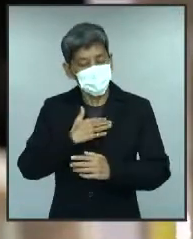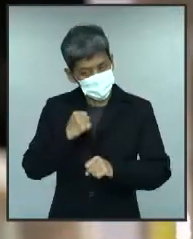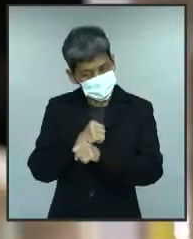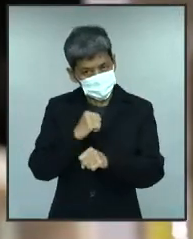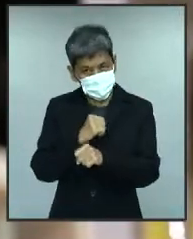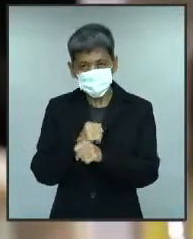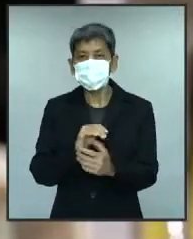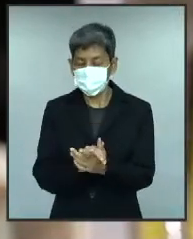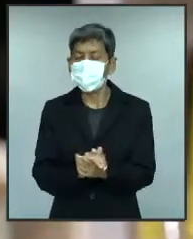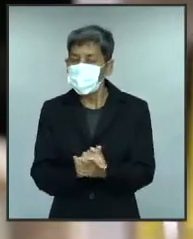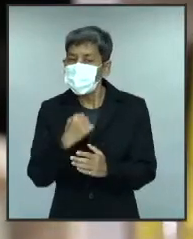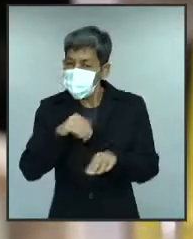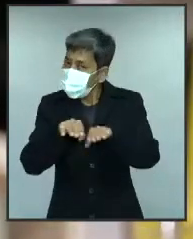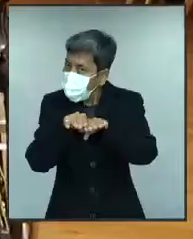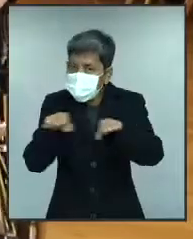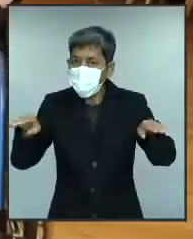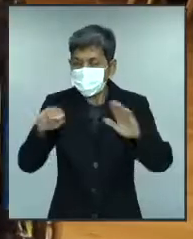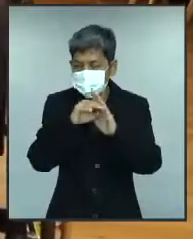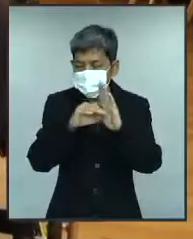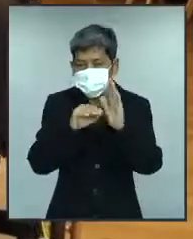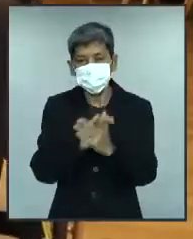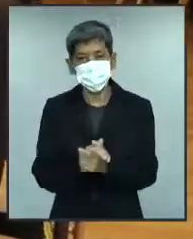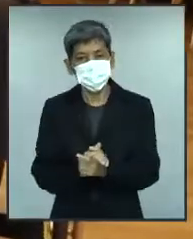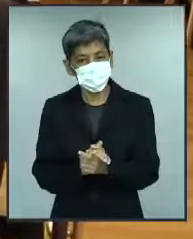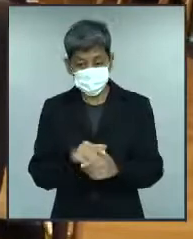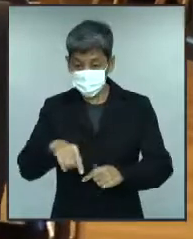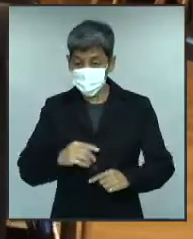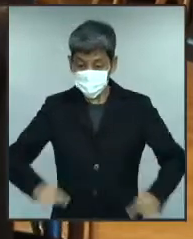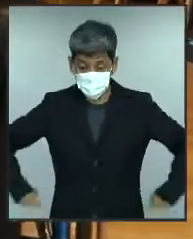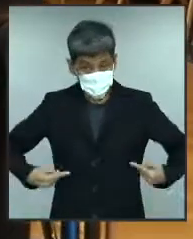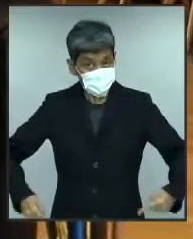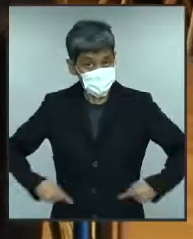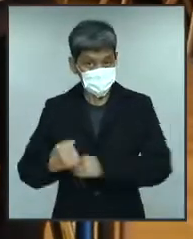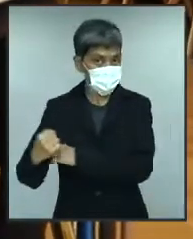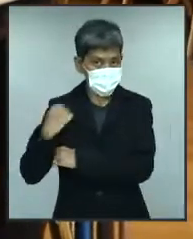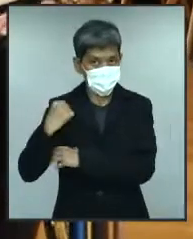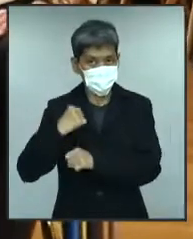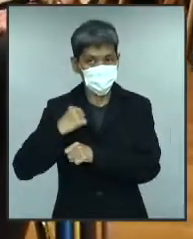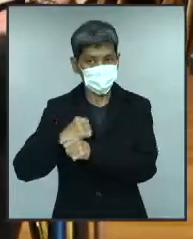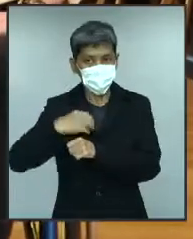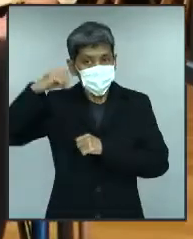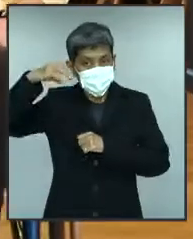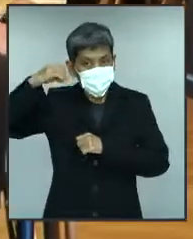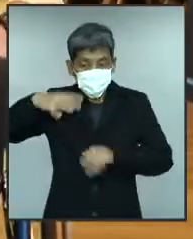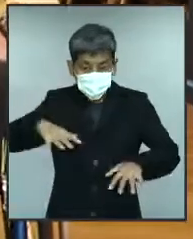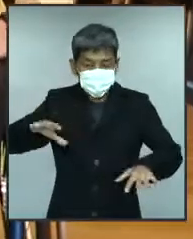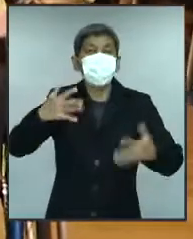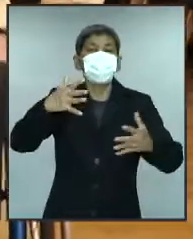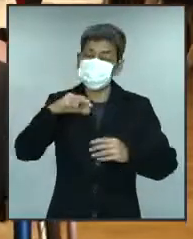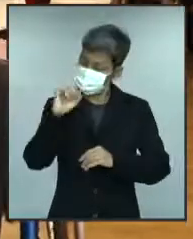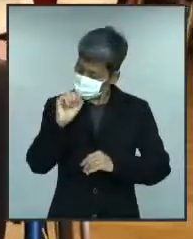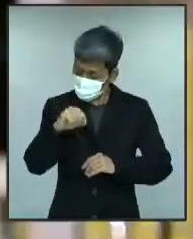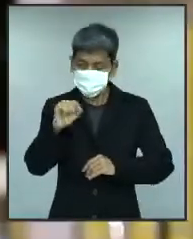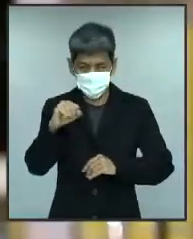จะปรับไม่ให้มันผ่านตามเงื่อนไขของเขา ให้มันสามารถคงทน ไม่เรียกอะไรไม่มีไฟฟ้าและวงจรอะไรที่ไหน